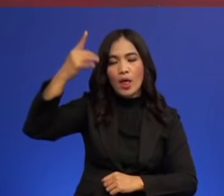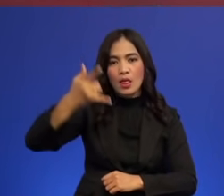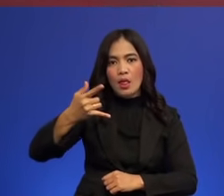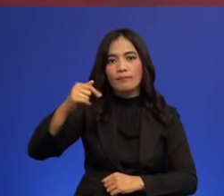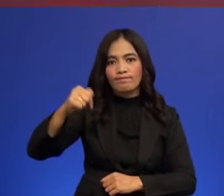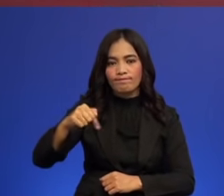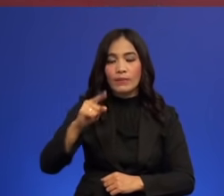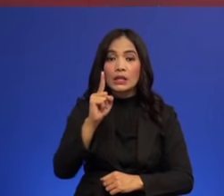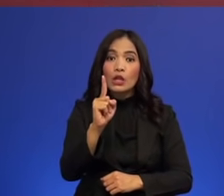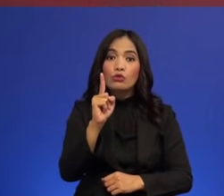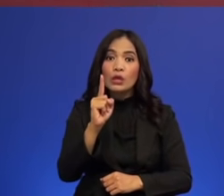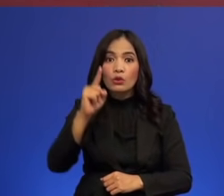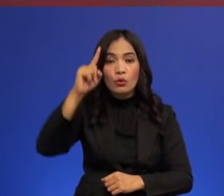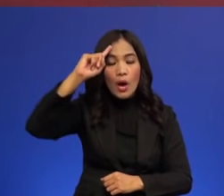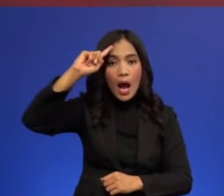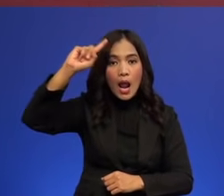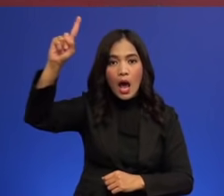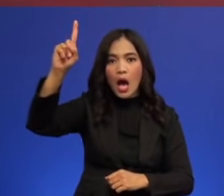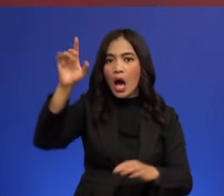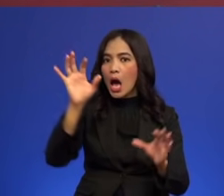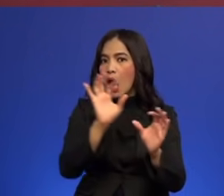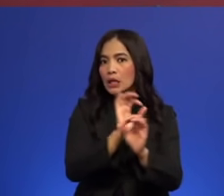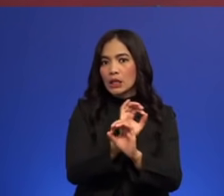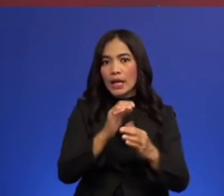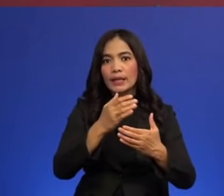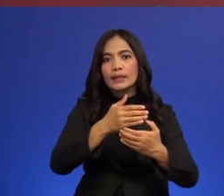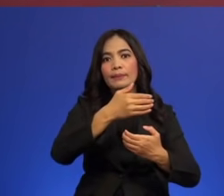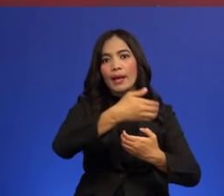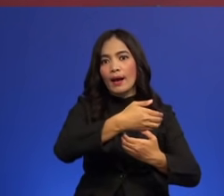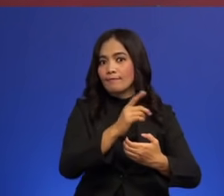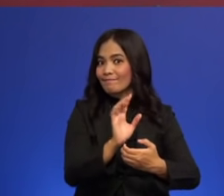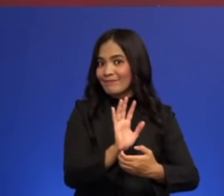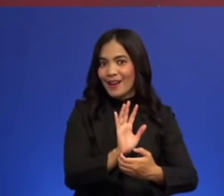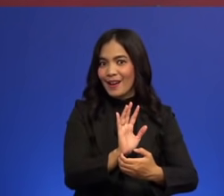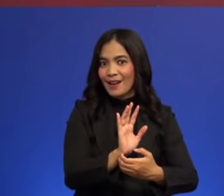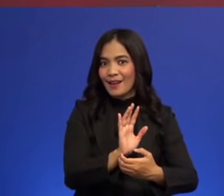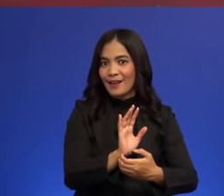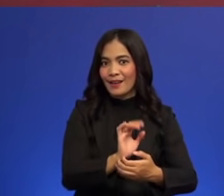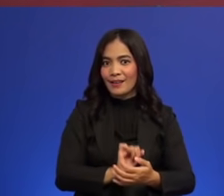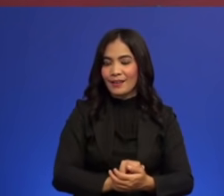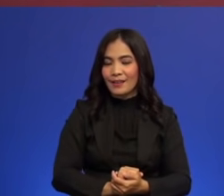Dialah satu-satunya yang tidak diciptakan.